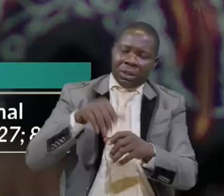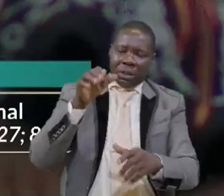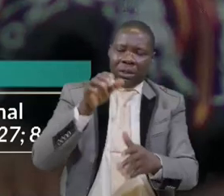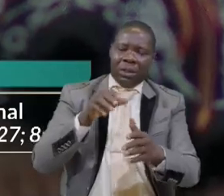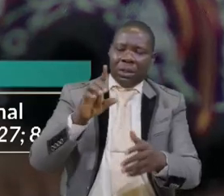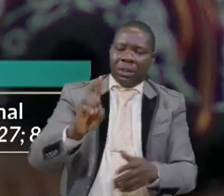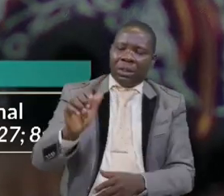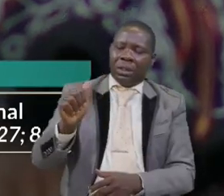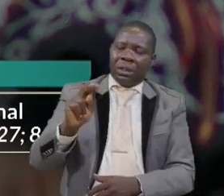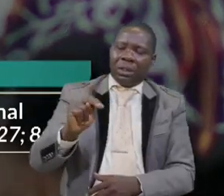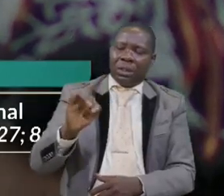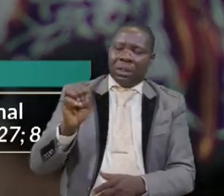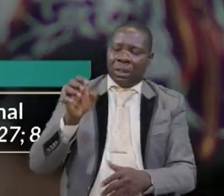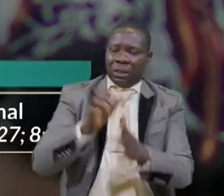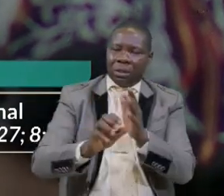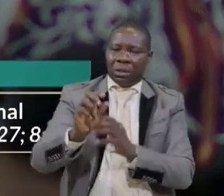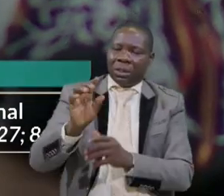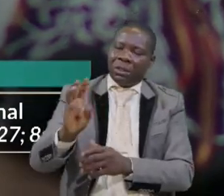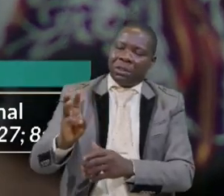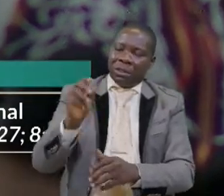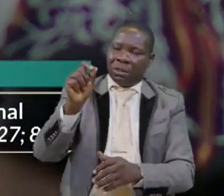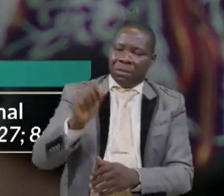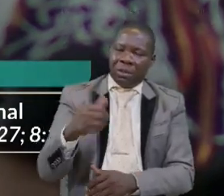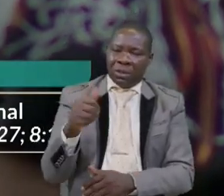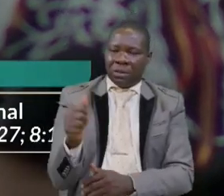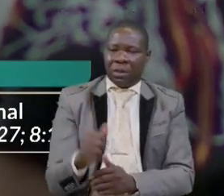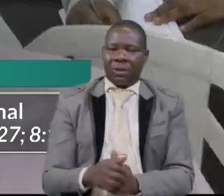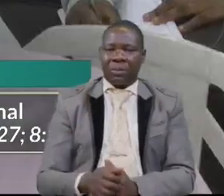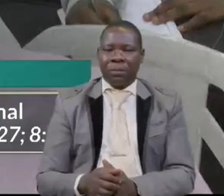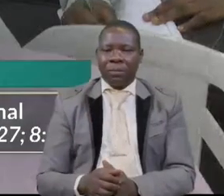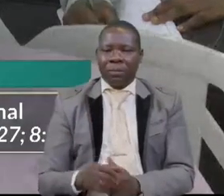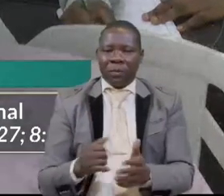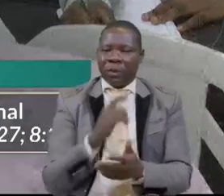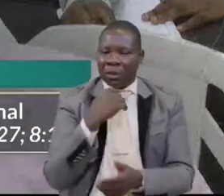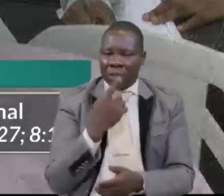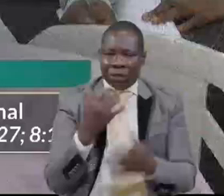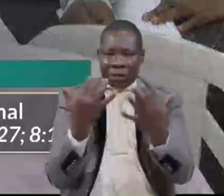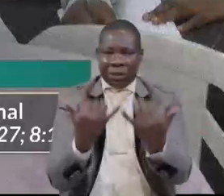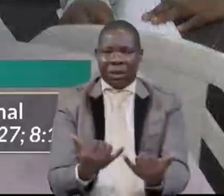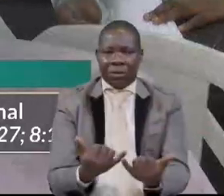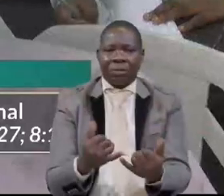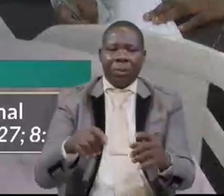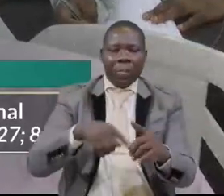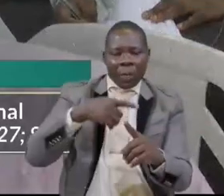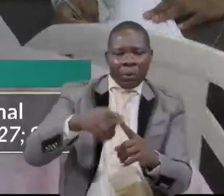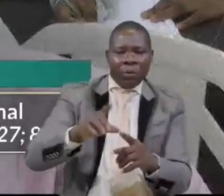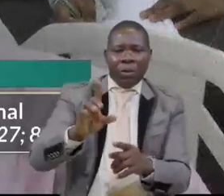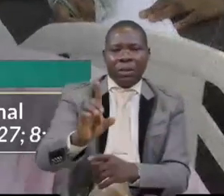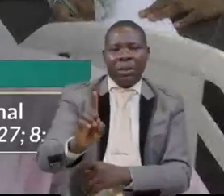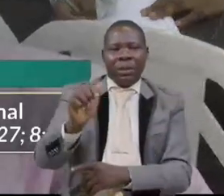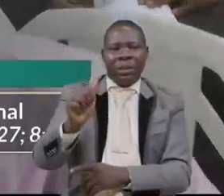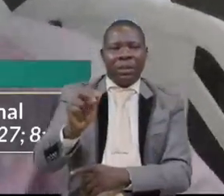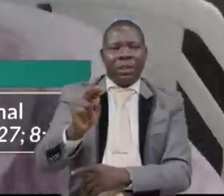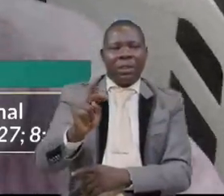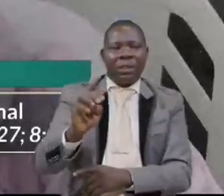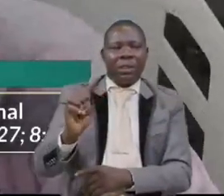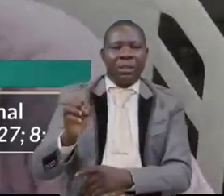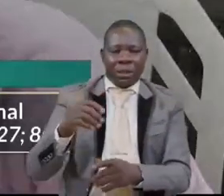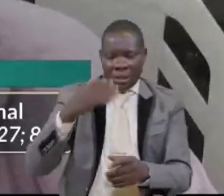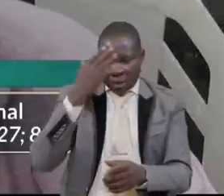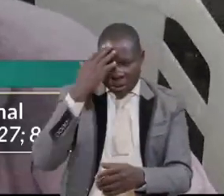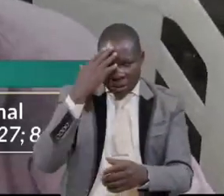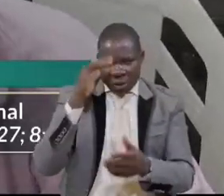Daniel 6, verset 10. La Bible dit, lorsque Daniel sut que le décret